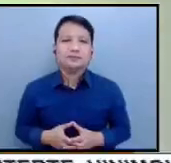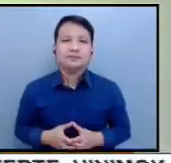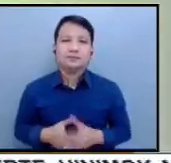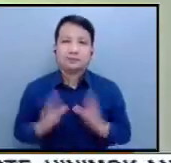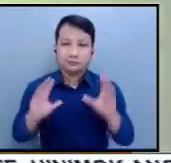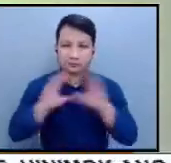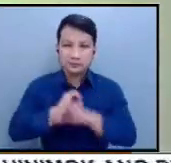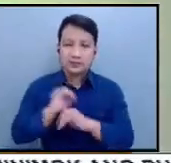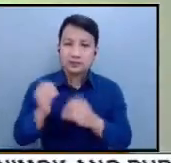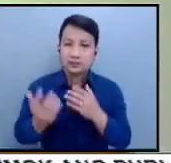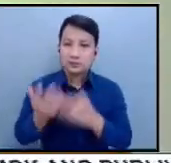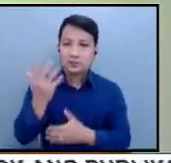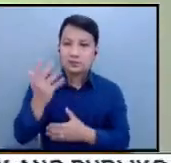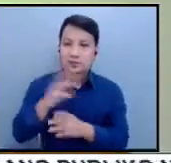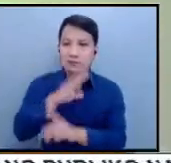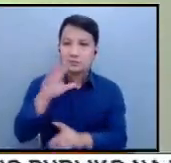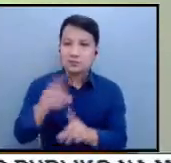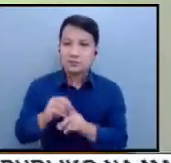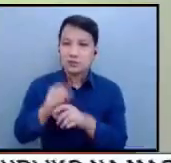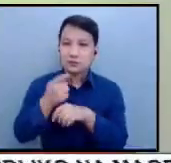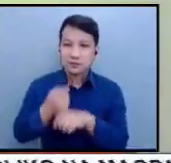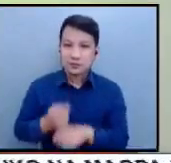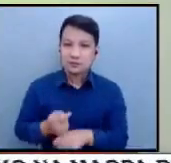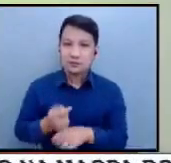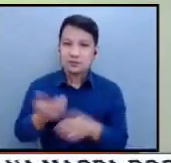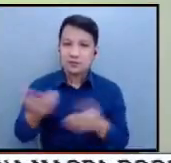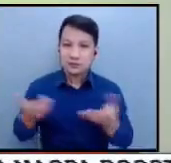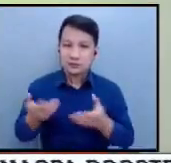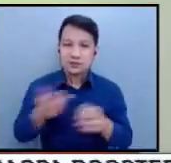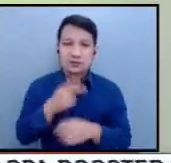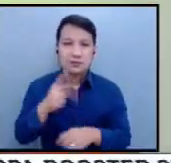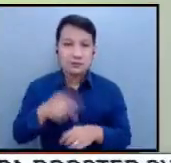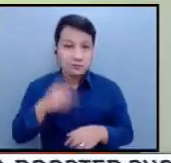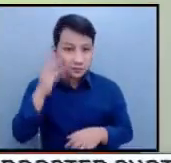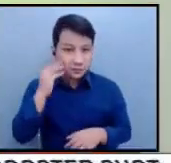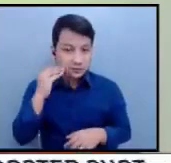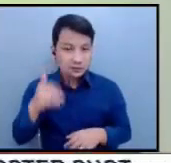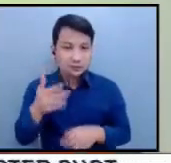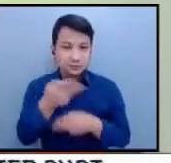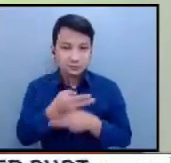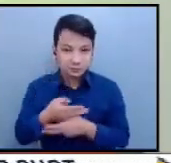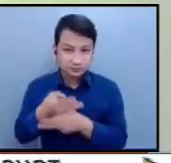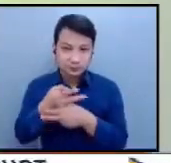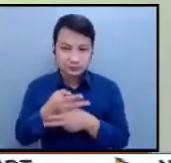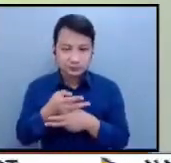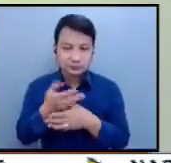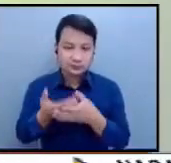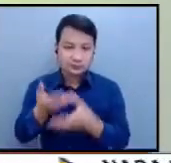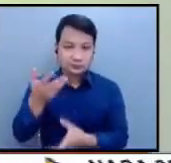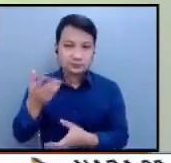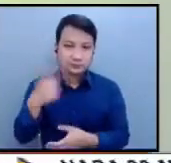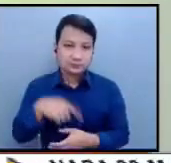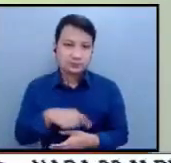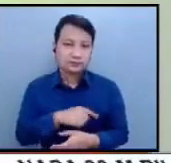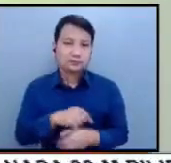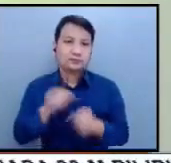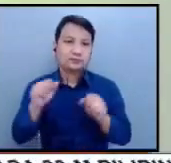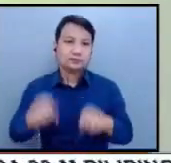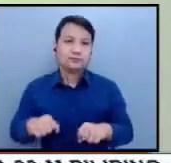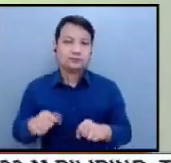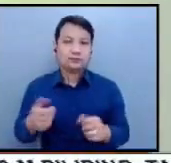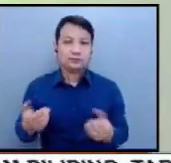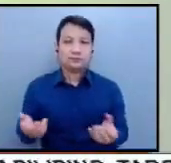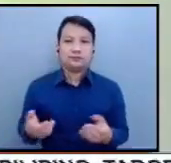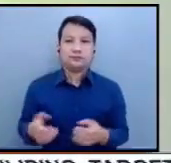Yaman ng ating kultura at tradisyon sa ating bansa ay nararapat lang na ingatan at pagyamanin pa natin to. Kaya naman mahigit